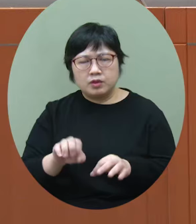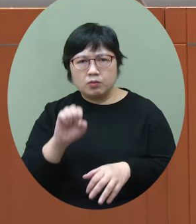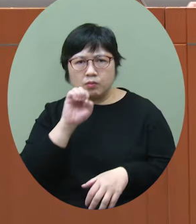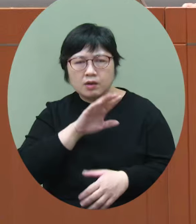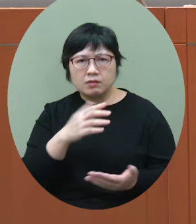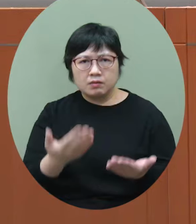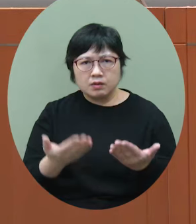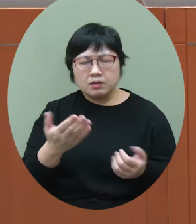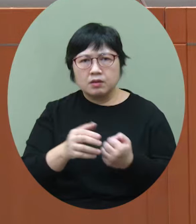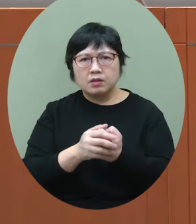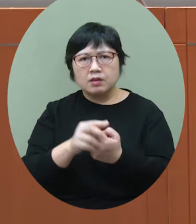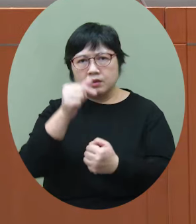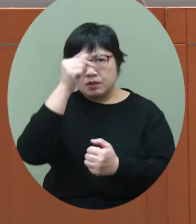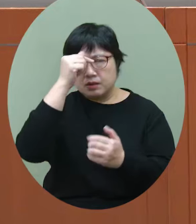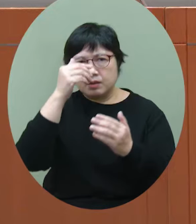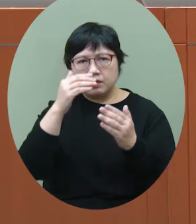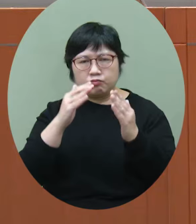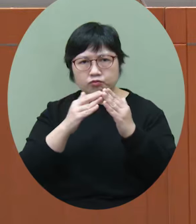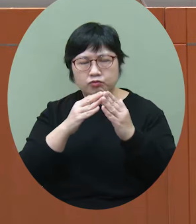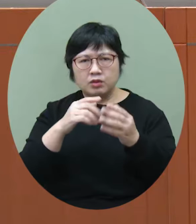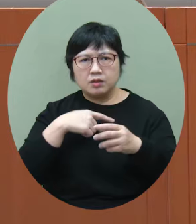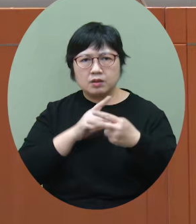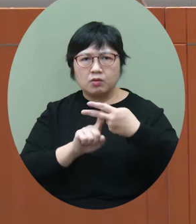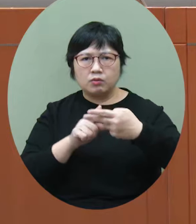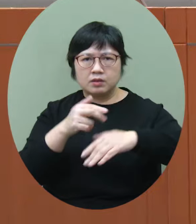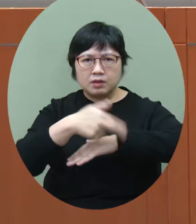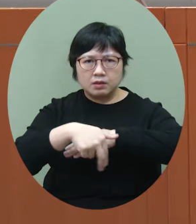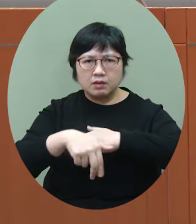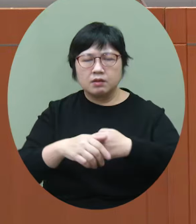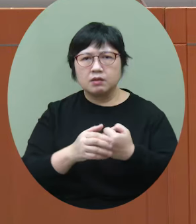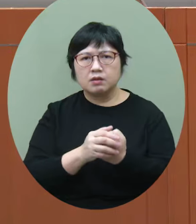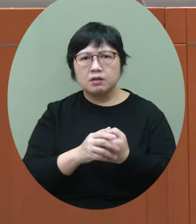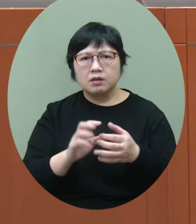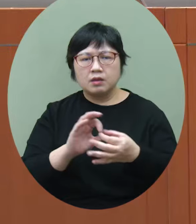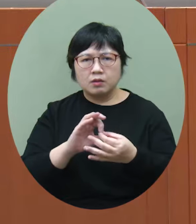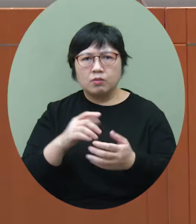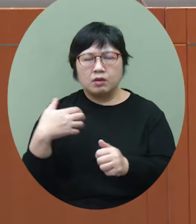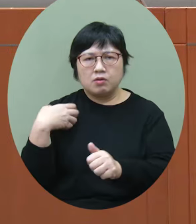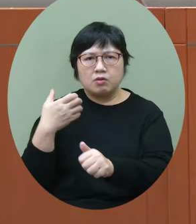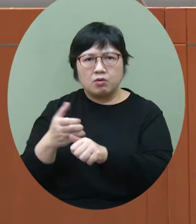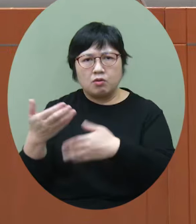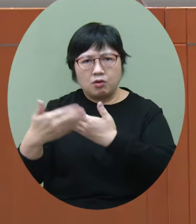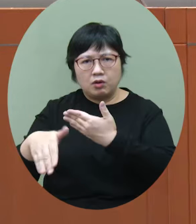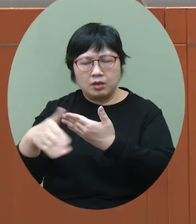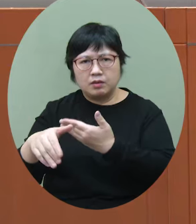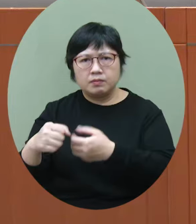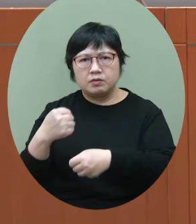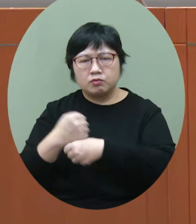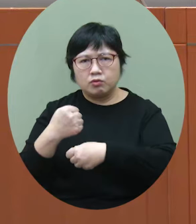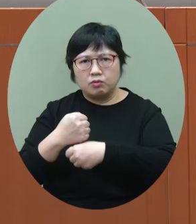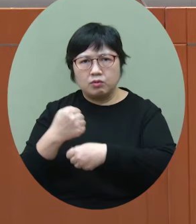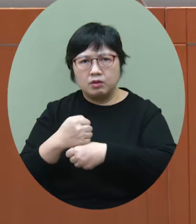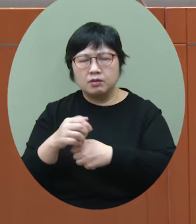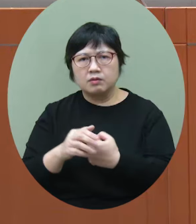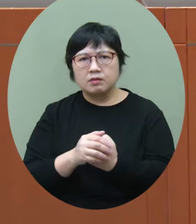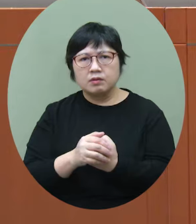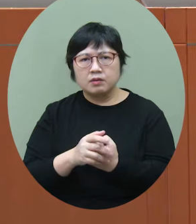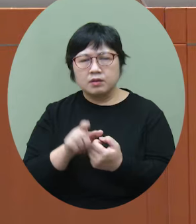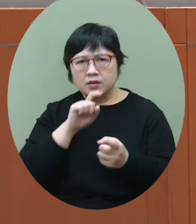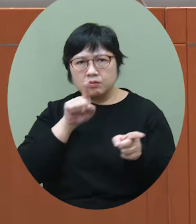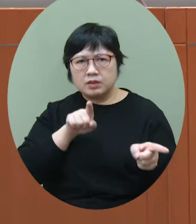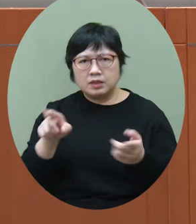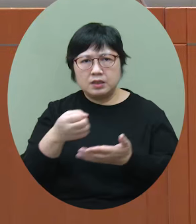呢啲醫院嘅相關工程啊，即可能涉及外判商嘅一啲工序，其實你哋有冇啲咩指引嘅